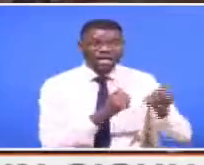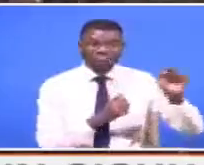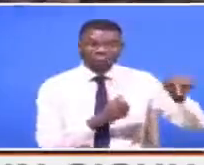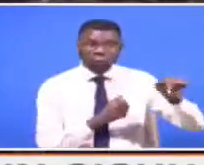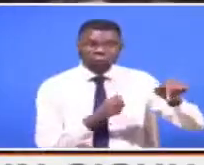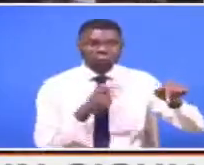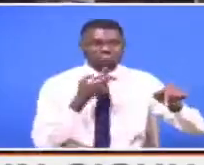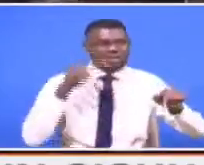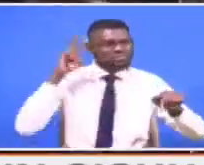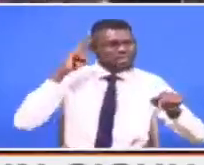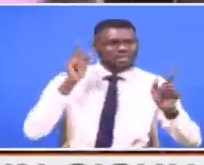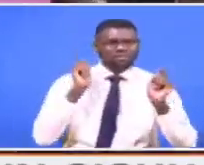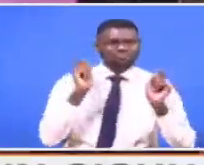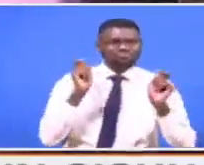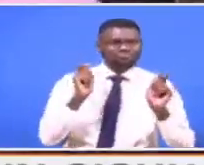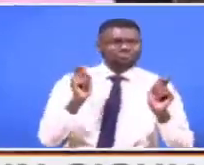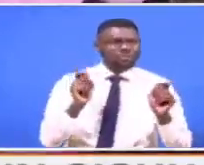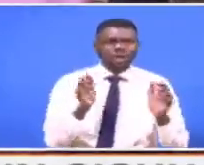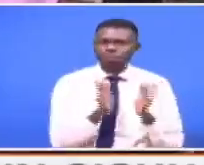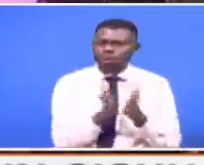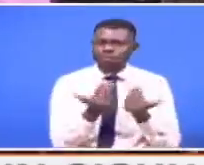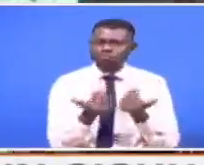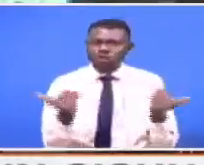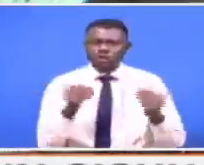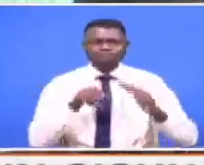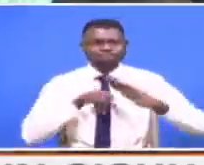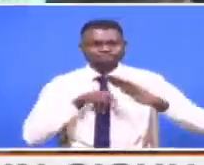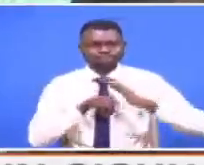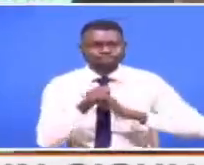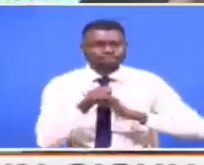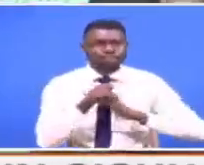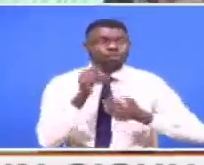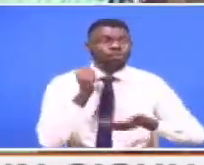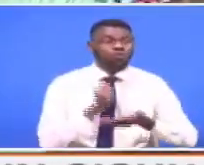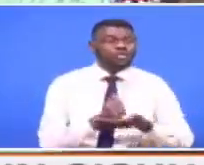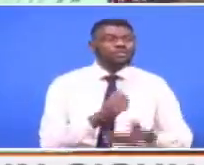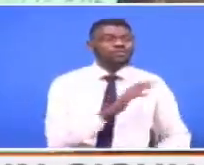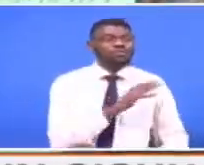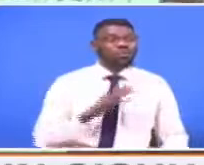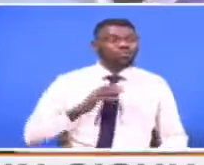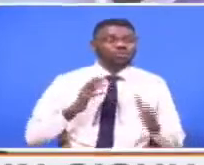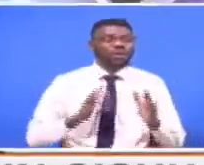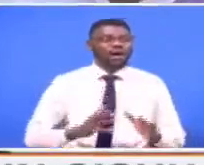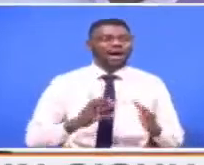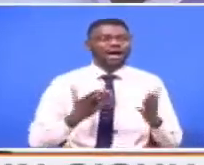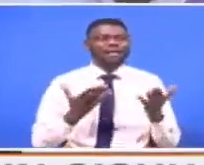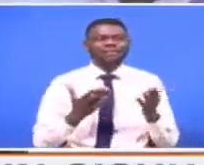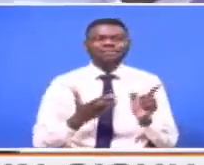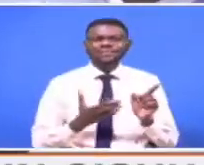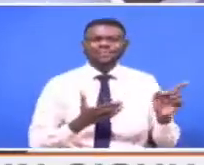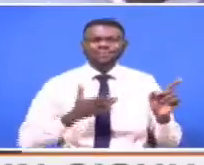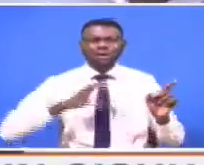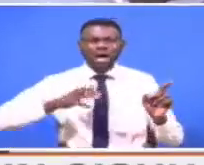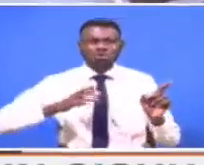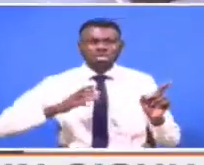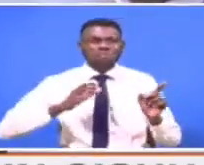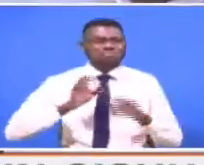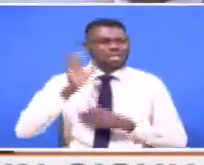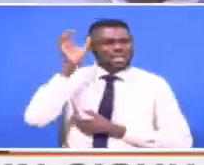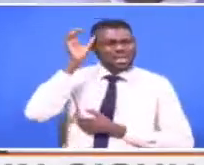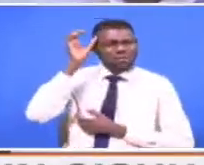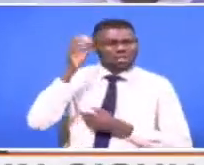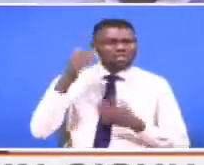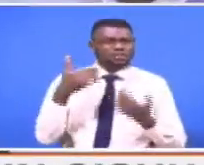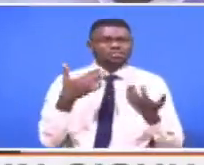hao waliondamana na wana wao. Walivamia afisi ya kamishna wa kaunti ya Uasin Gishu Edison Nyale. Mji wa Eldoret na shughuli za